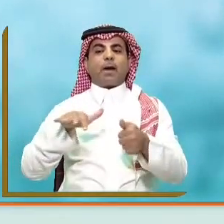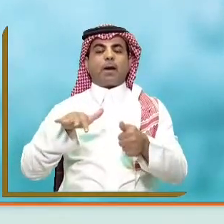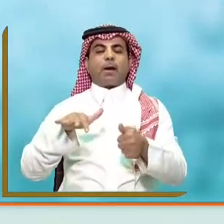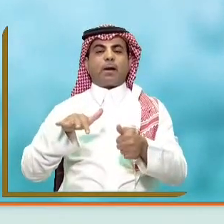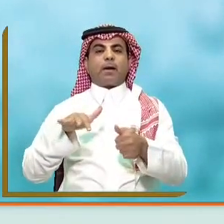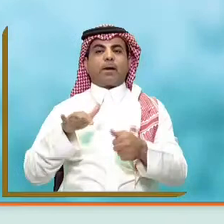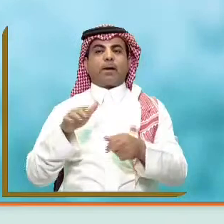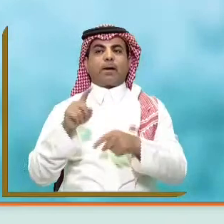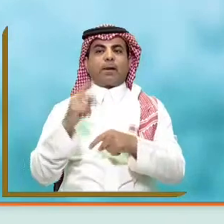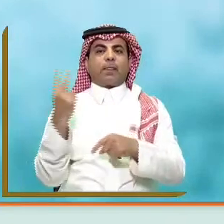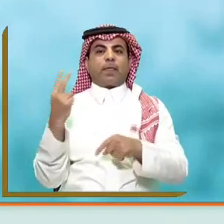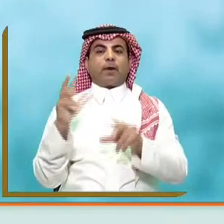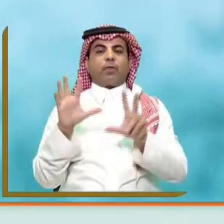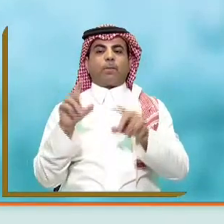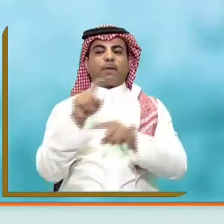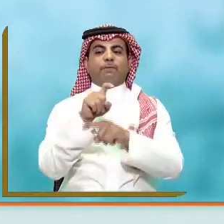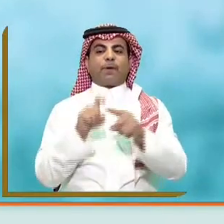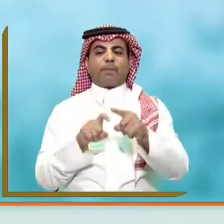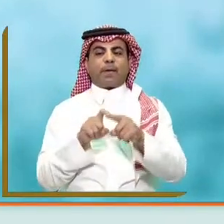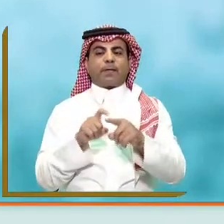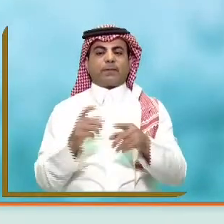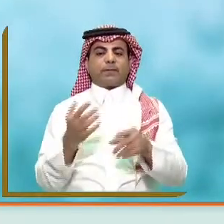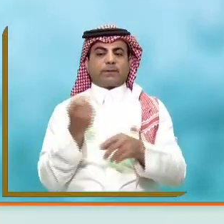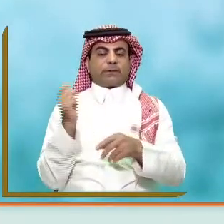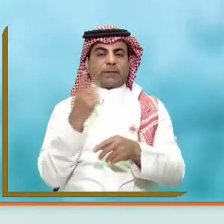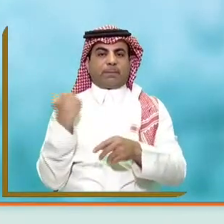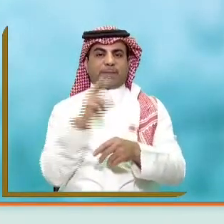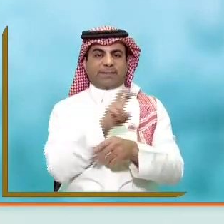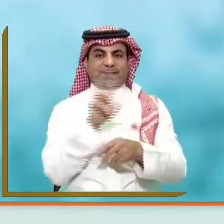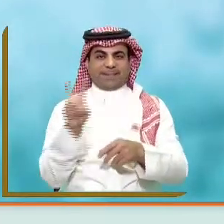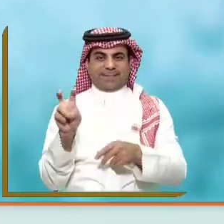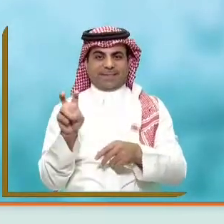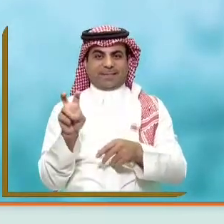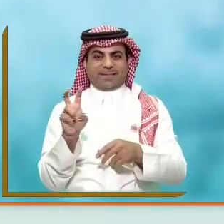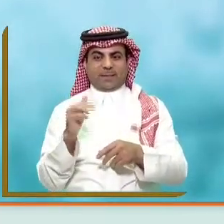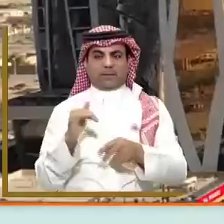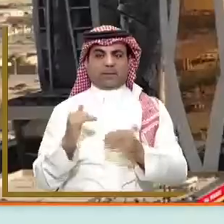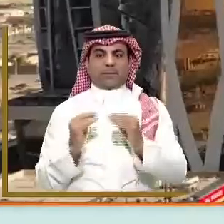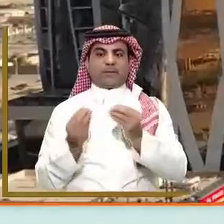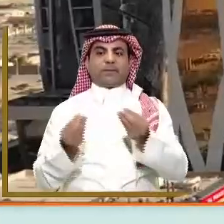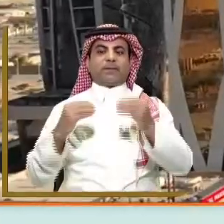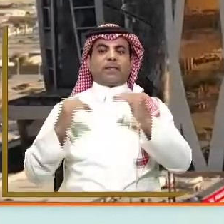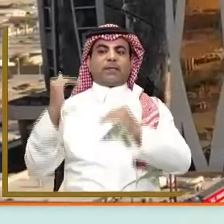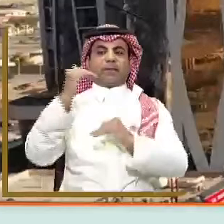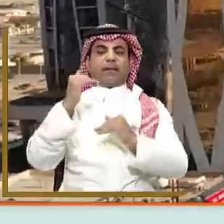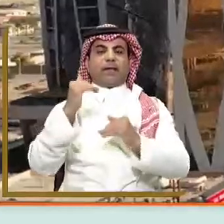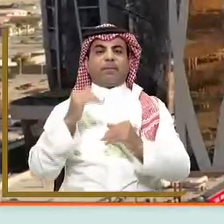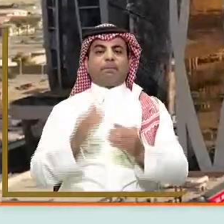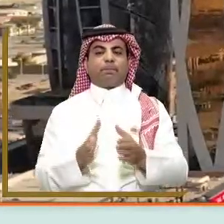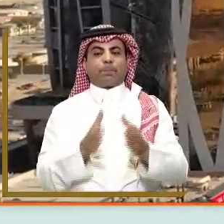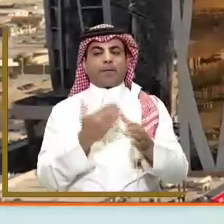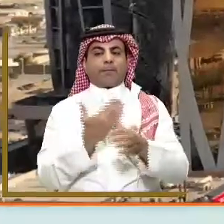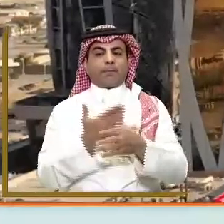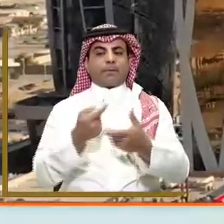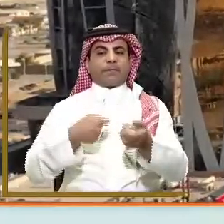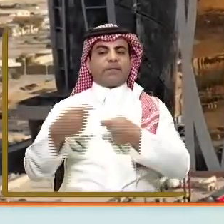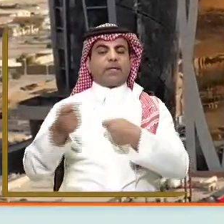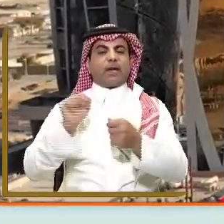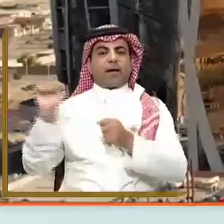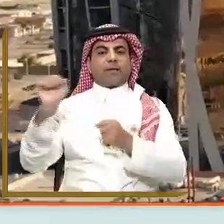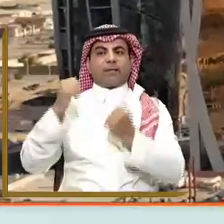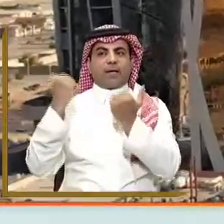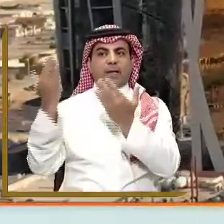مليار ريال بنسبة تجاوزت 82% عن الشهر نفسه من عام 2020 وفق نشرة